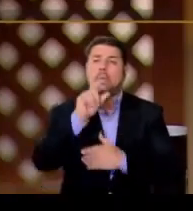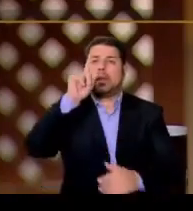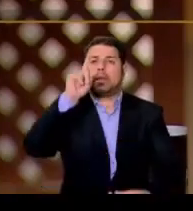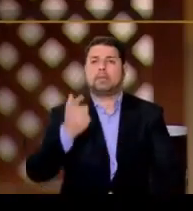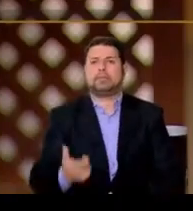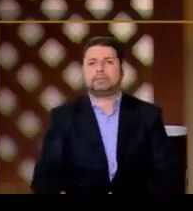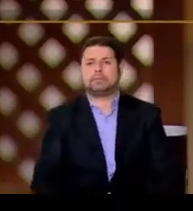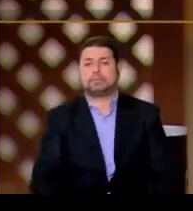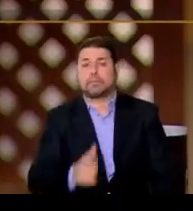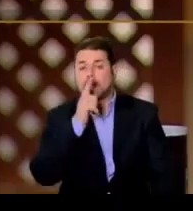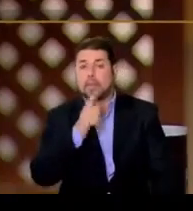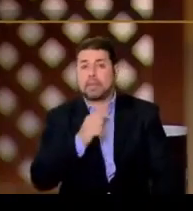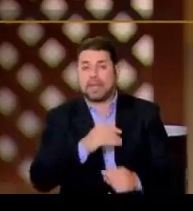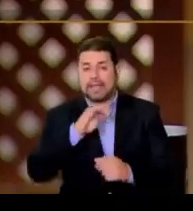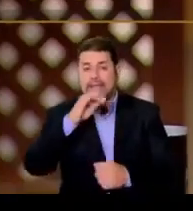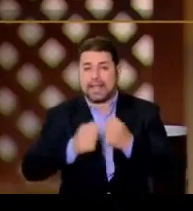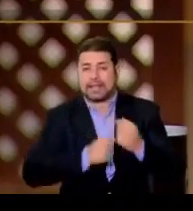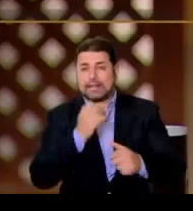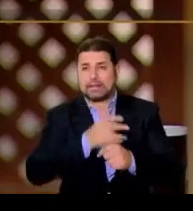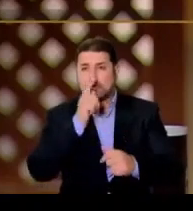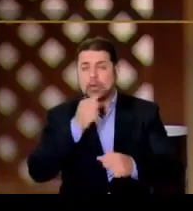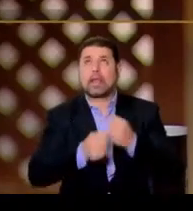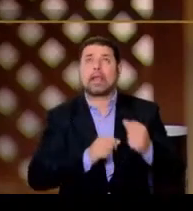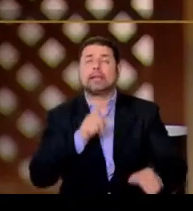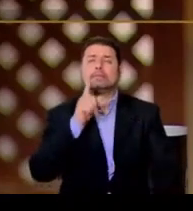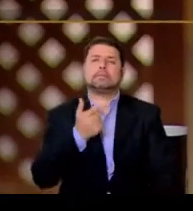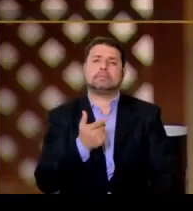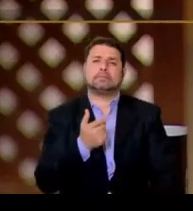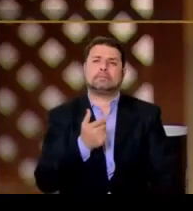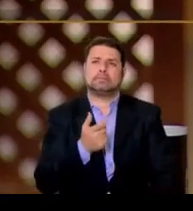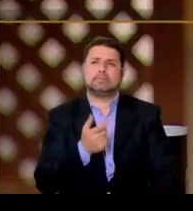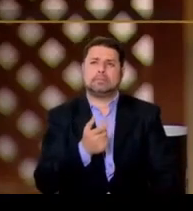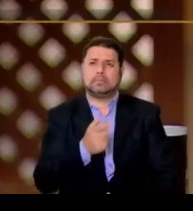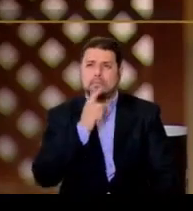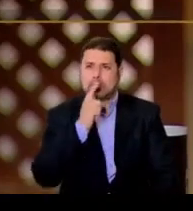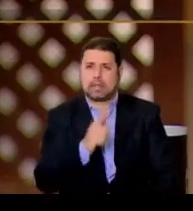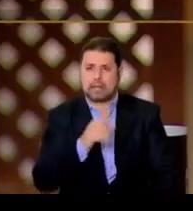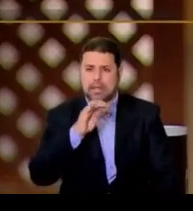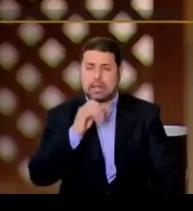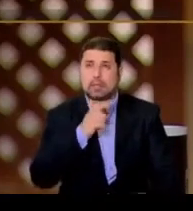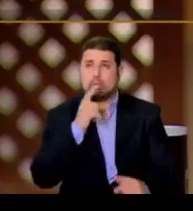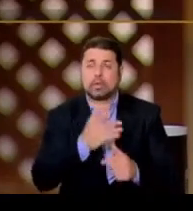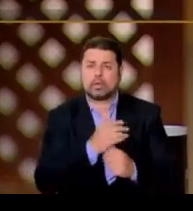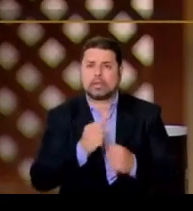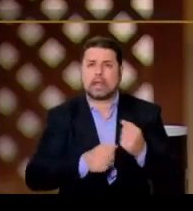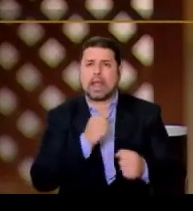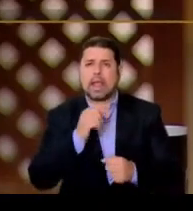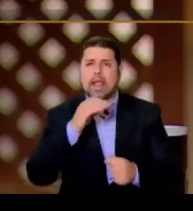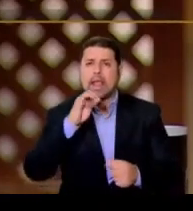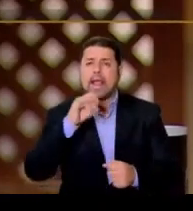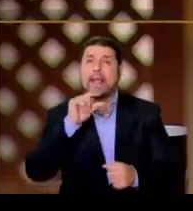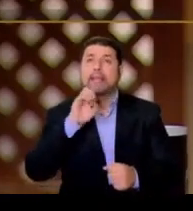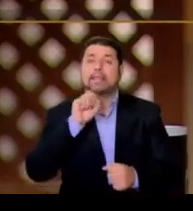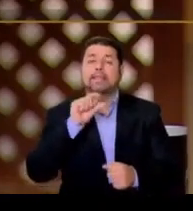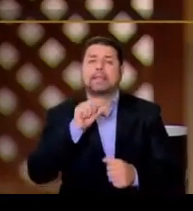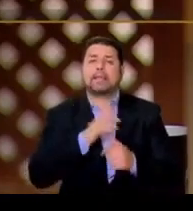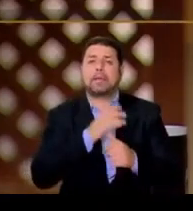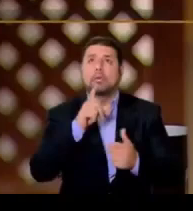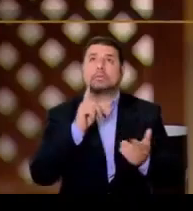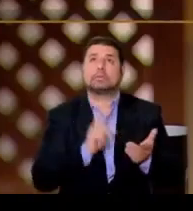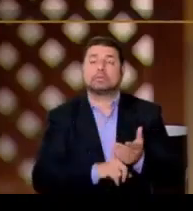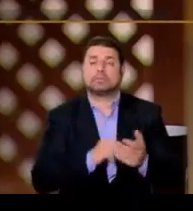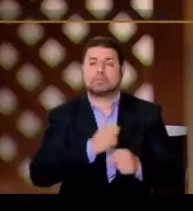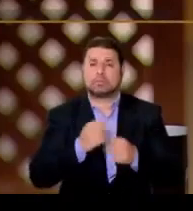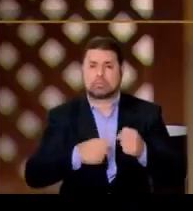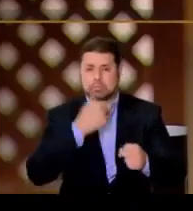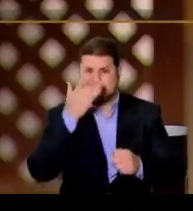بالله كلمه جهد جايه من الجهاد كلمه جهاد جايه من الجهد يعني معنى ذلك ان